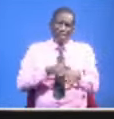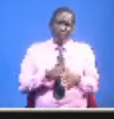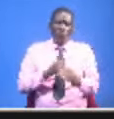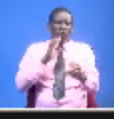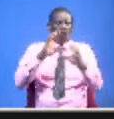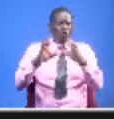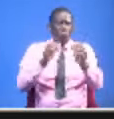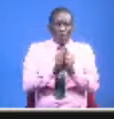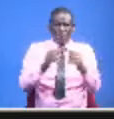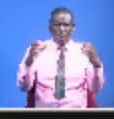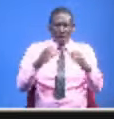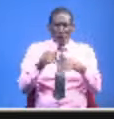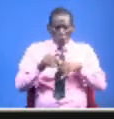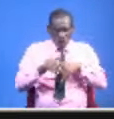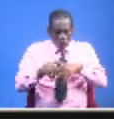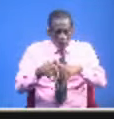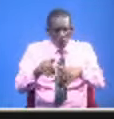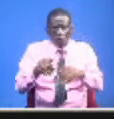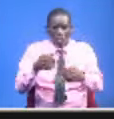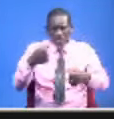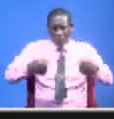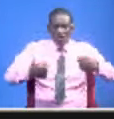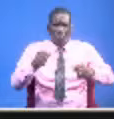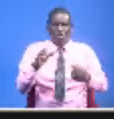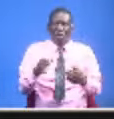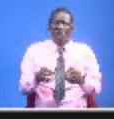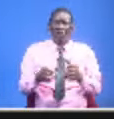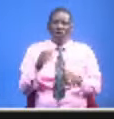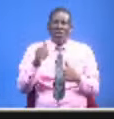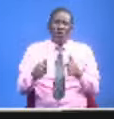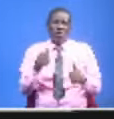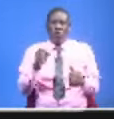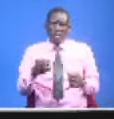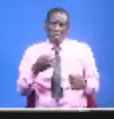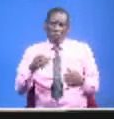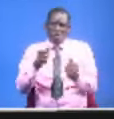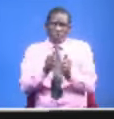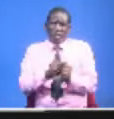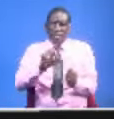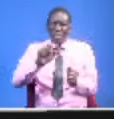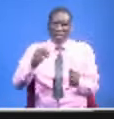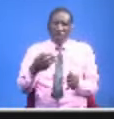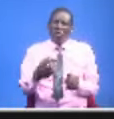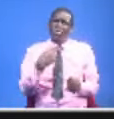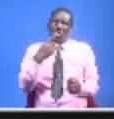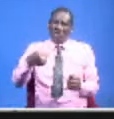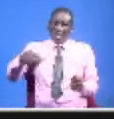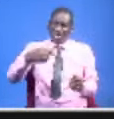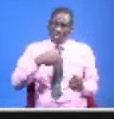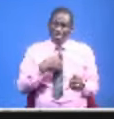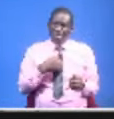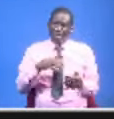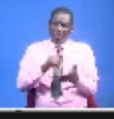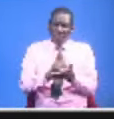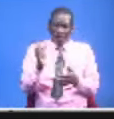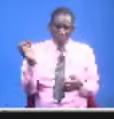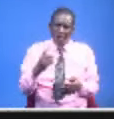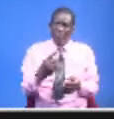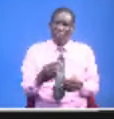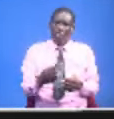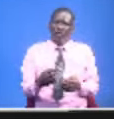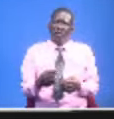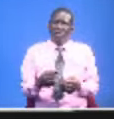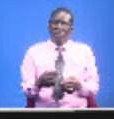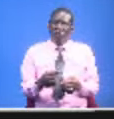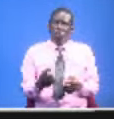na kampuni inayofuatilia masafa ya gari lake ambalo lilikuwa na Seth. Lakini alikuwa ananiambianga hiyo mwezi hakuwa mtu wa